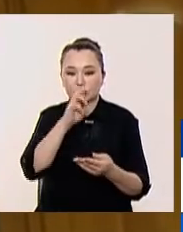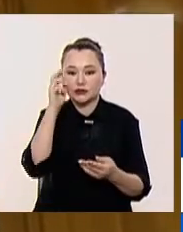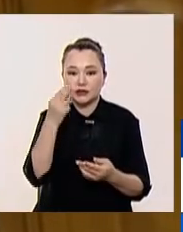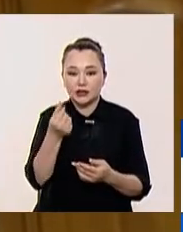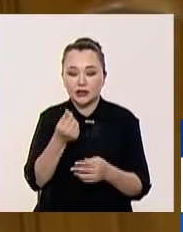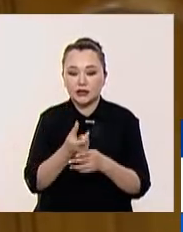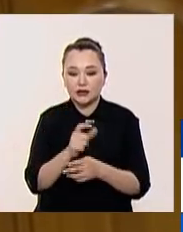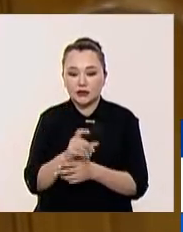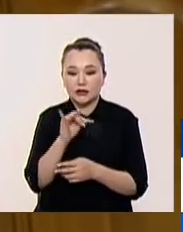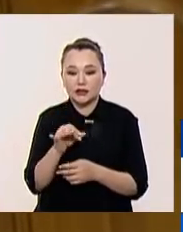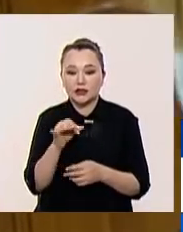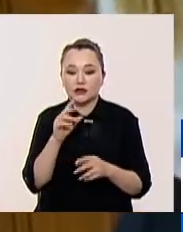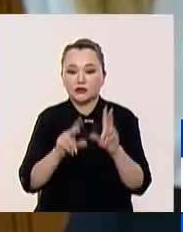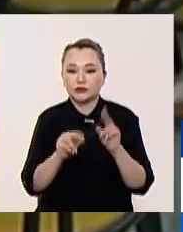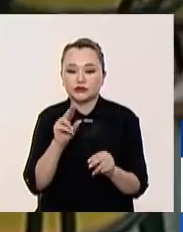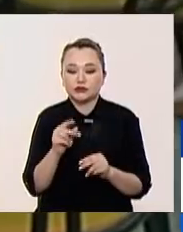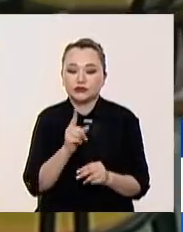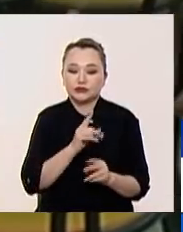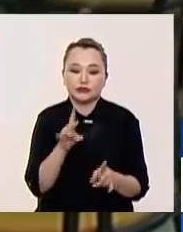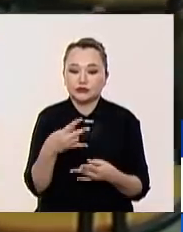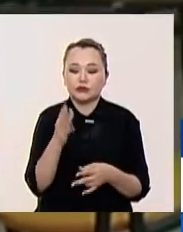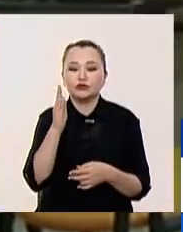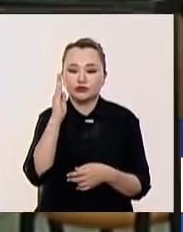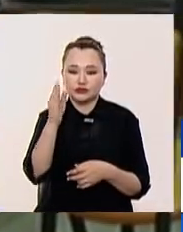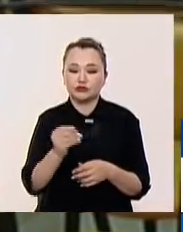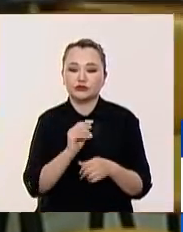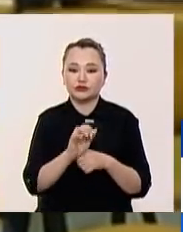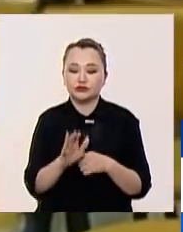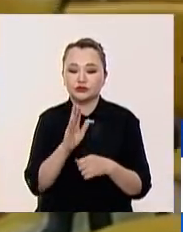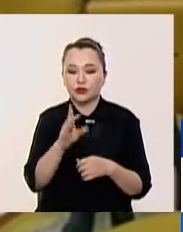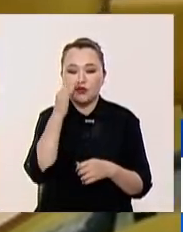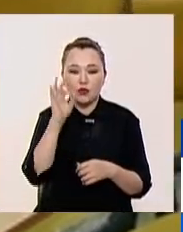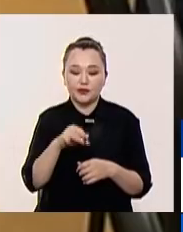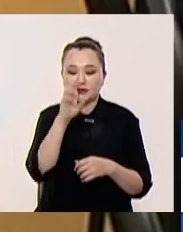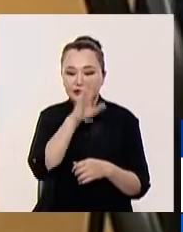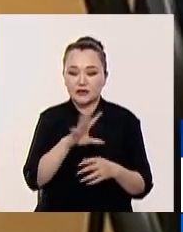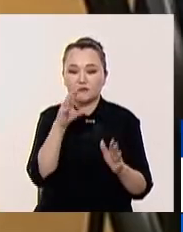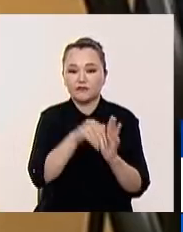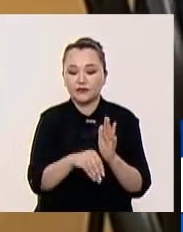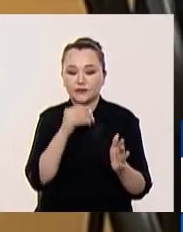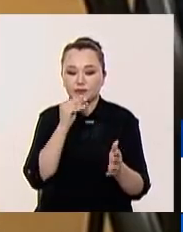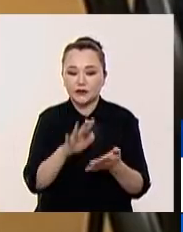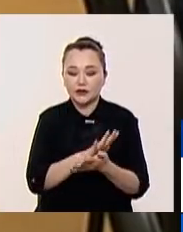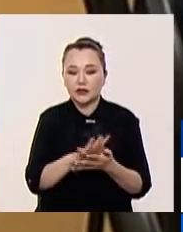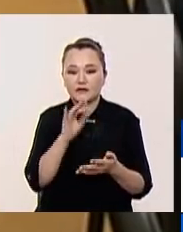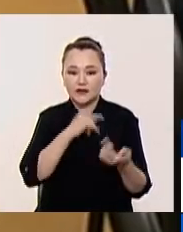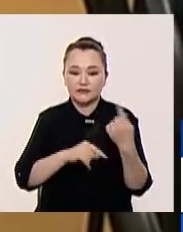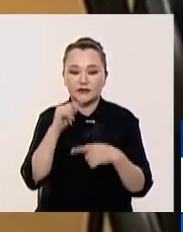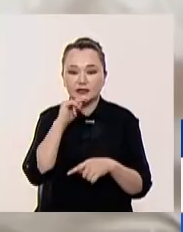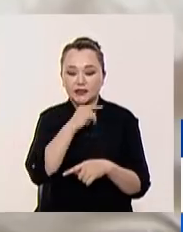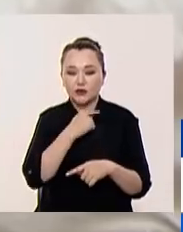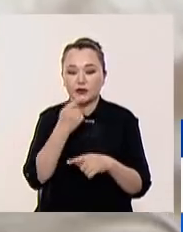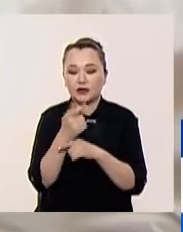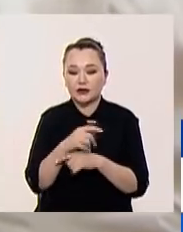и порождение иждивенчества. Это инвестиции в будущее. По опыту стран, которые внедряли школьное питание, возврат в экономику государства